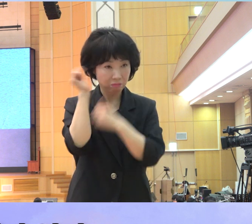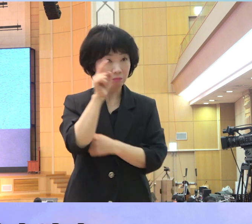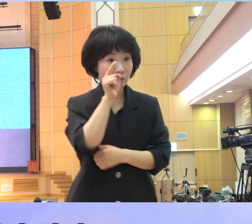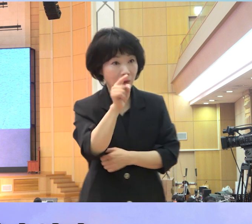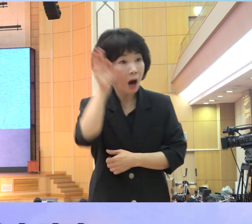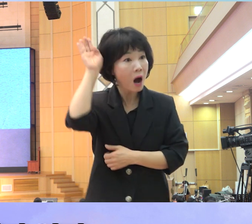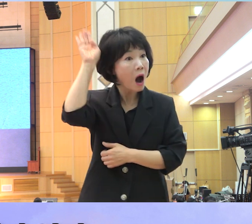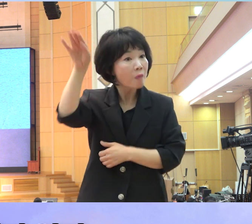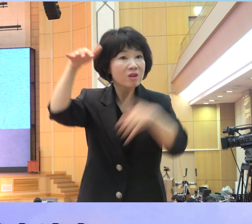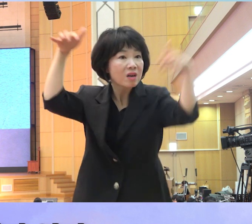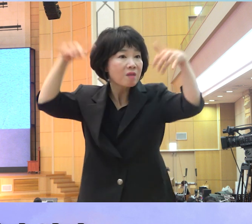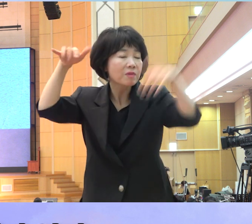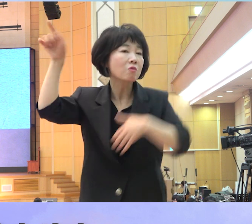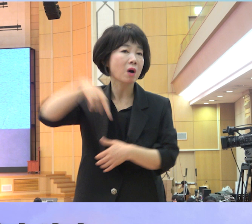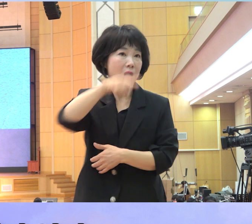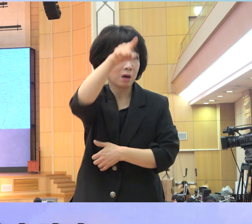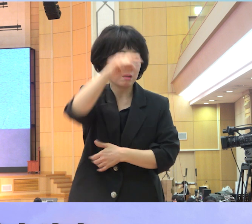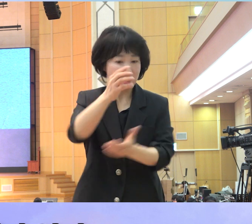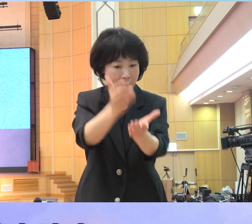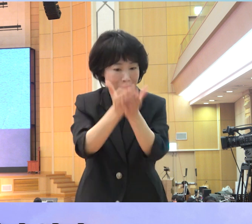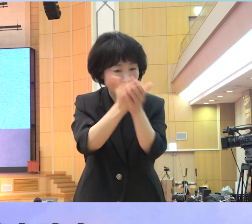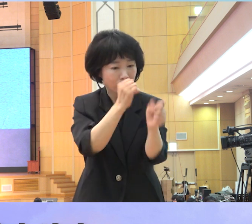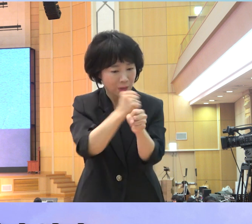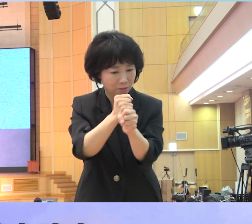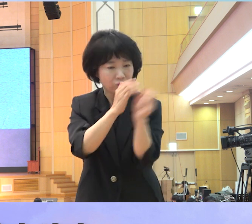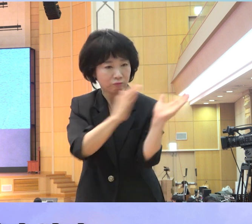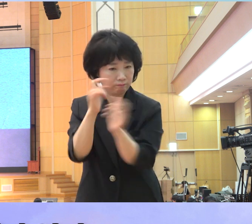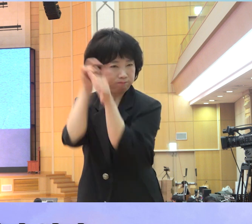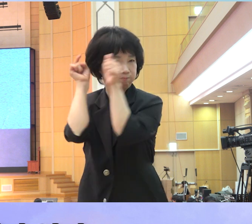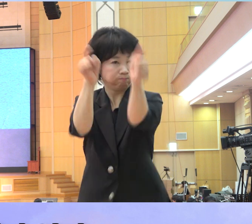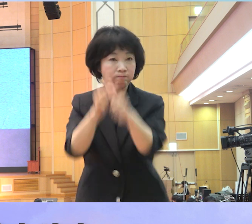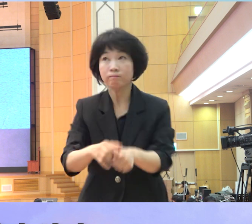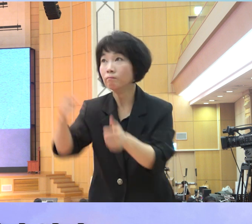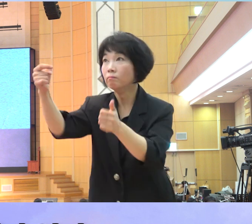여러분 혹시 아십니까? 방주를 혹시 몇 년 동안 만들었을까요?